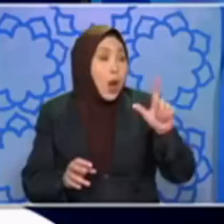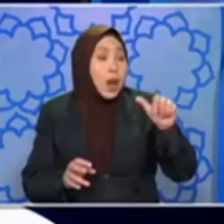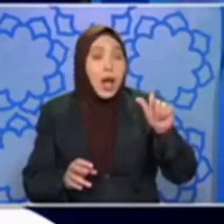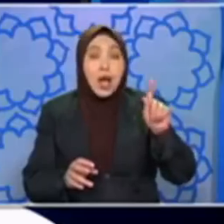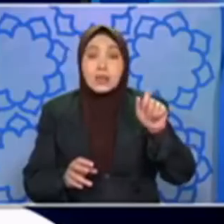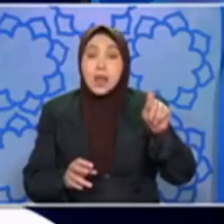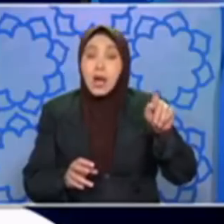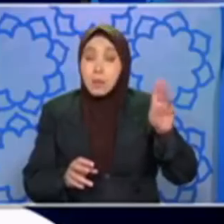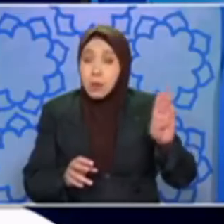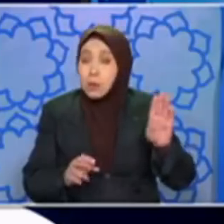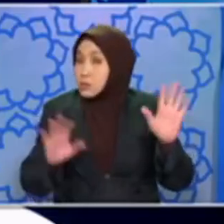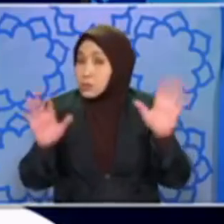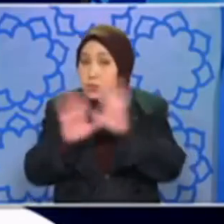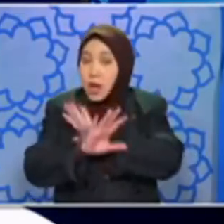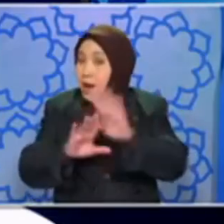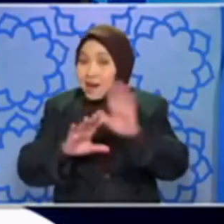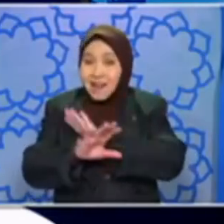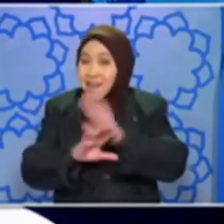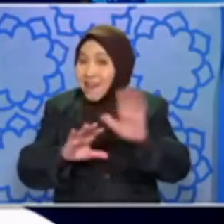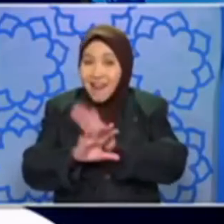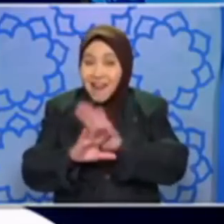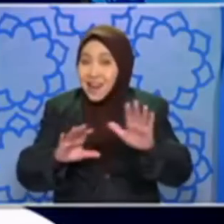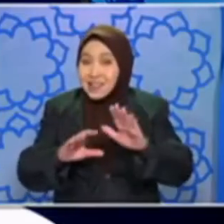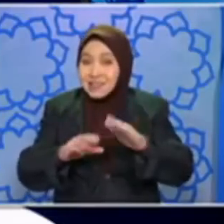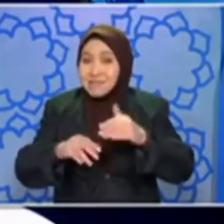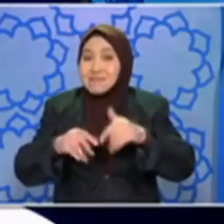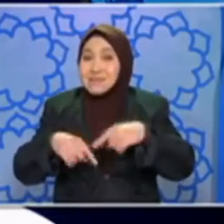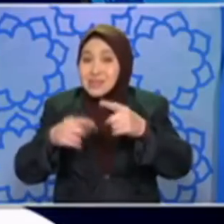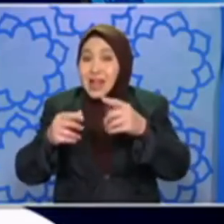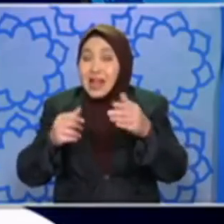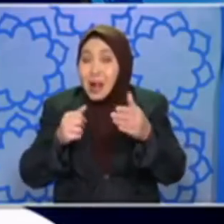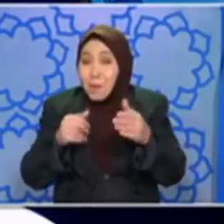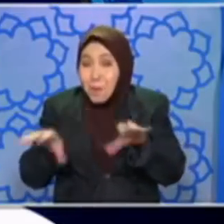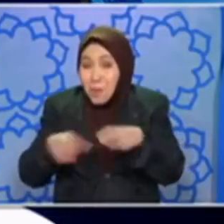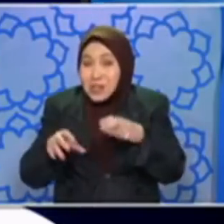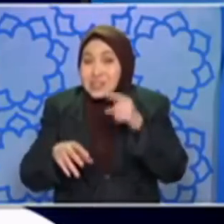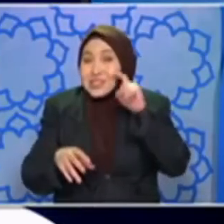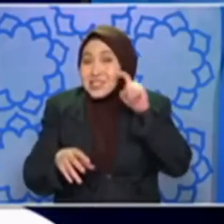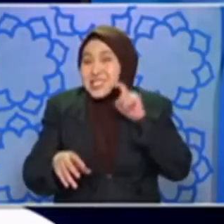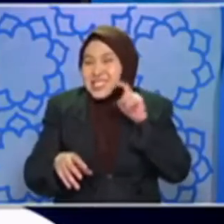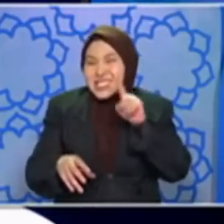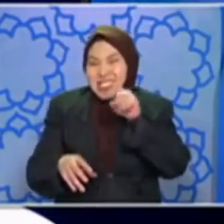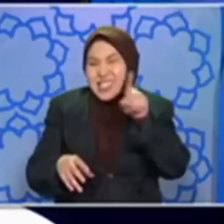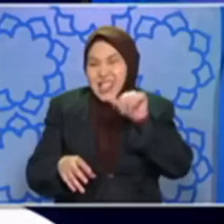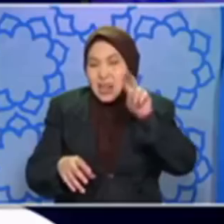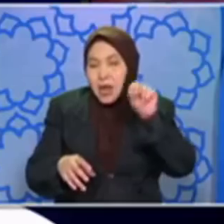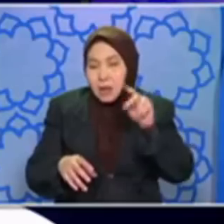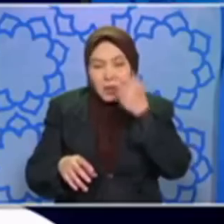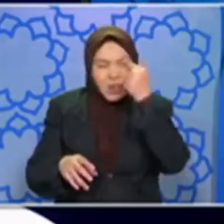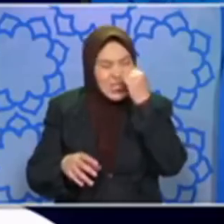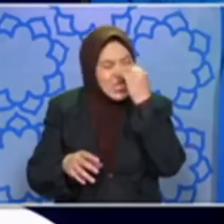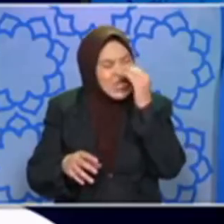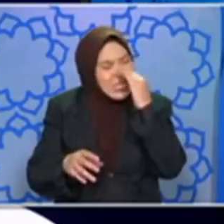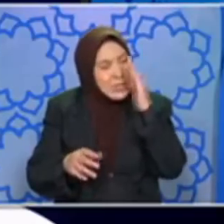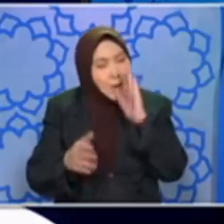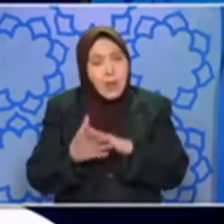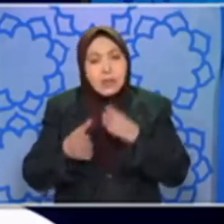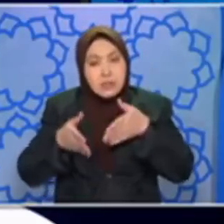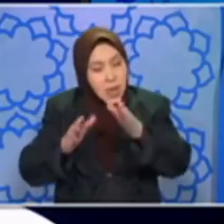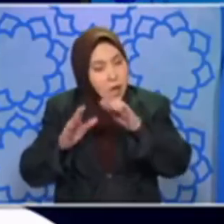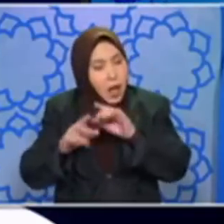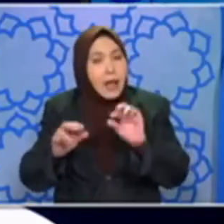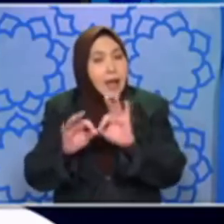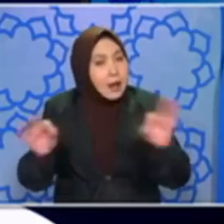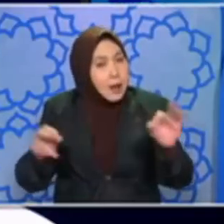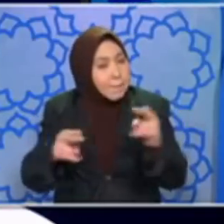wala taqrabuz zina, jangan dekati zina, sesungguhnya ia adalah perkara yang keji dan amat buruk jalannya. Ayatnya pendek